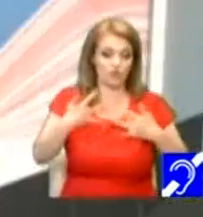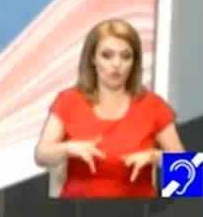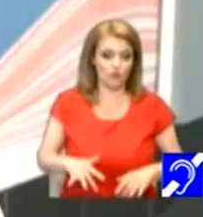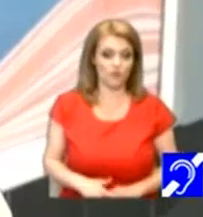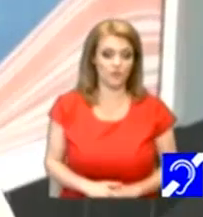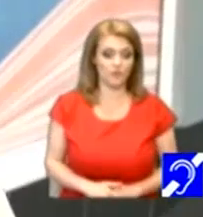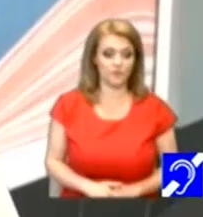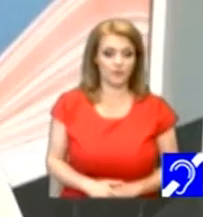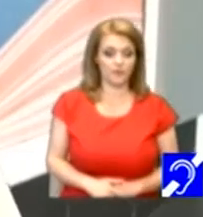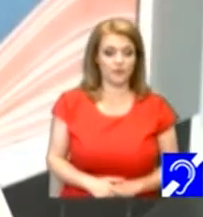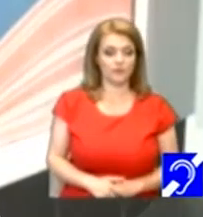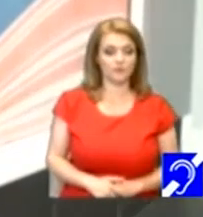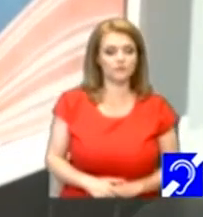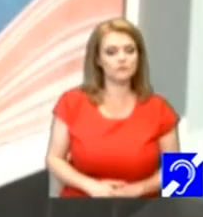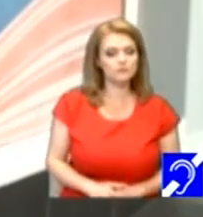Mi-ar părea foarte rău.